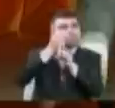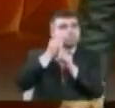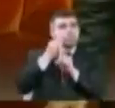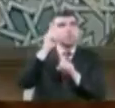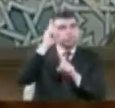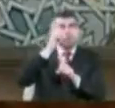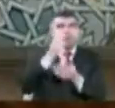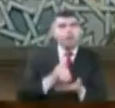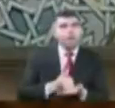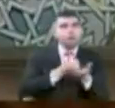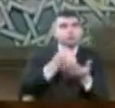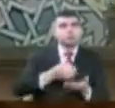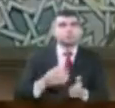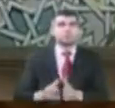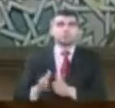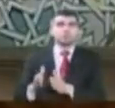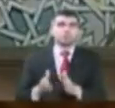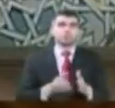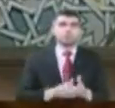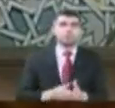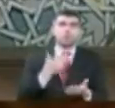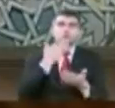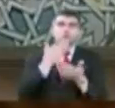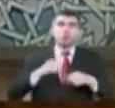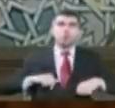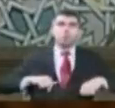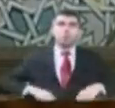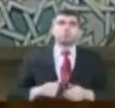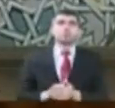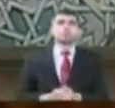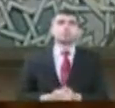انتهى الوقت. شكرا سيد الوزير على حسن مساهمتكم في هذه الجلسة.